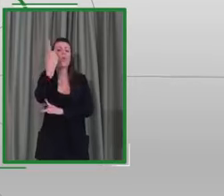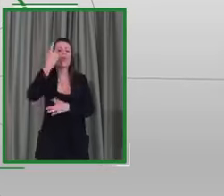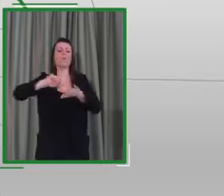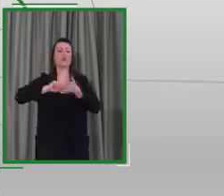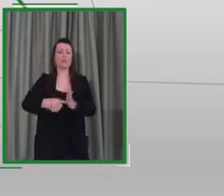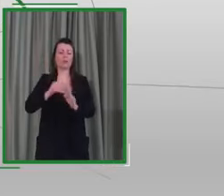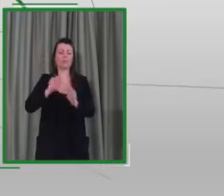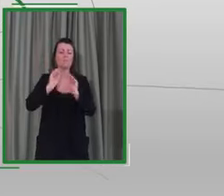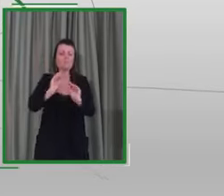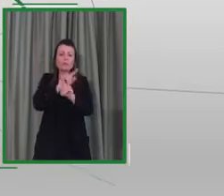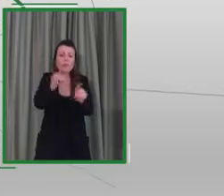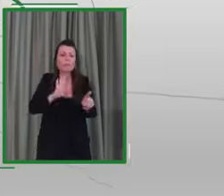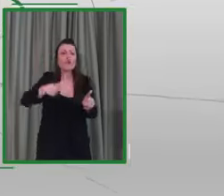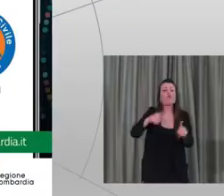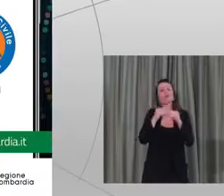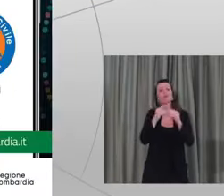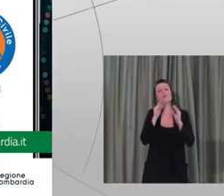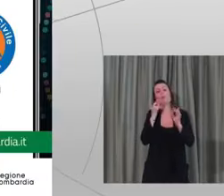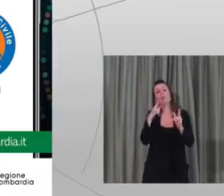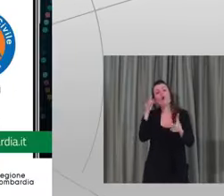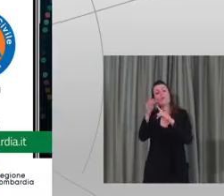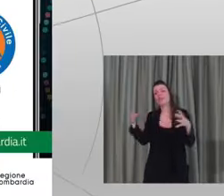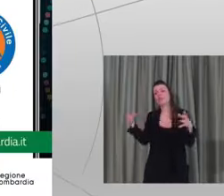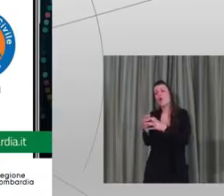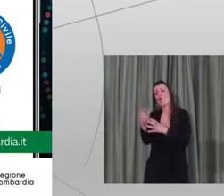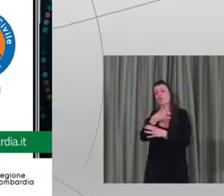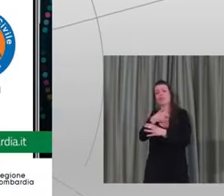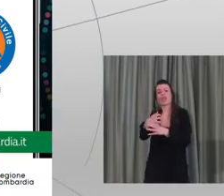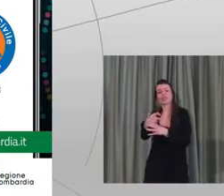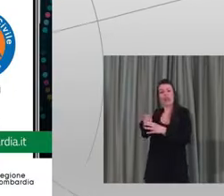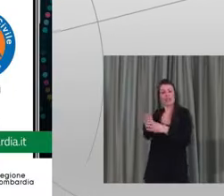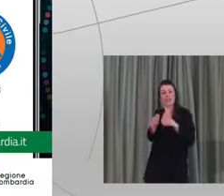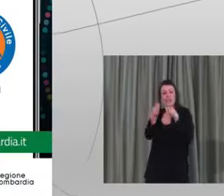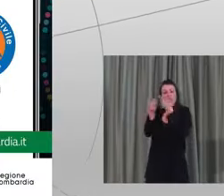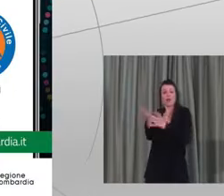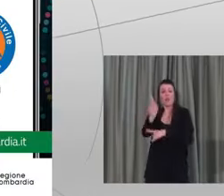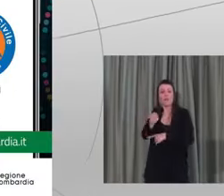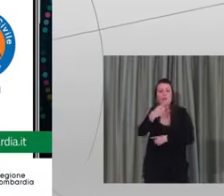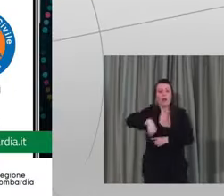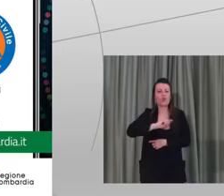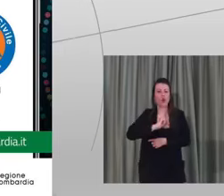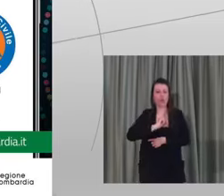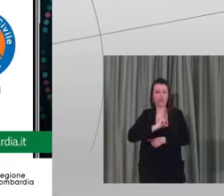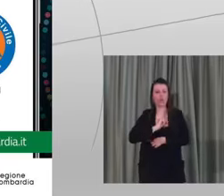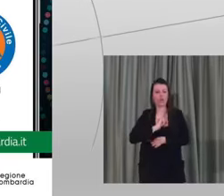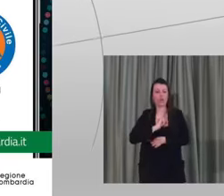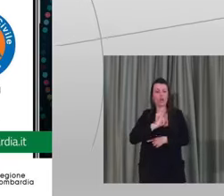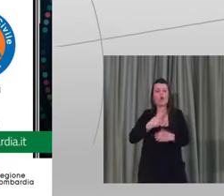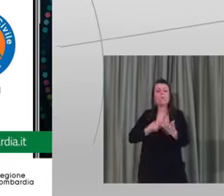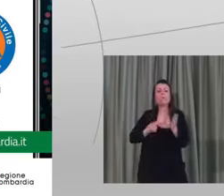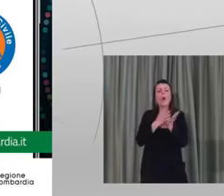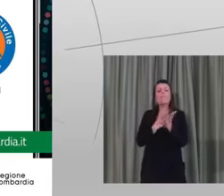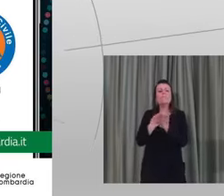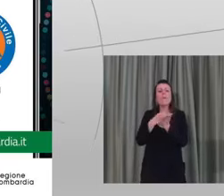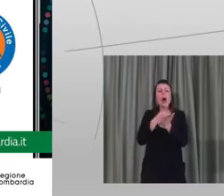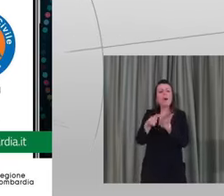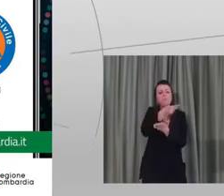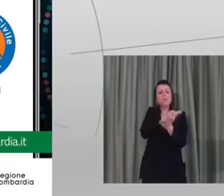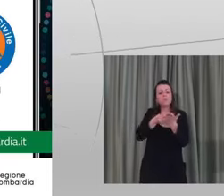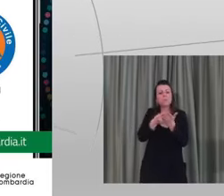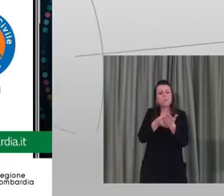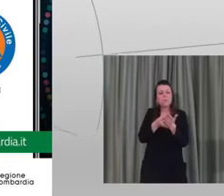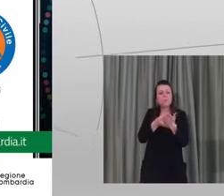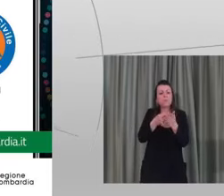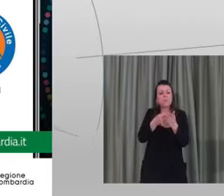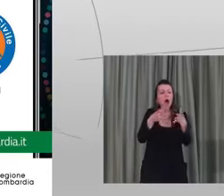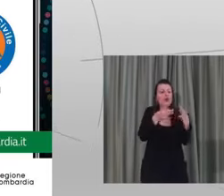per passare alla fase due quindi prima arriveremo questo dato è prima riusciremo anche a passare alla fase